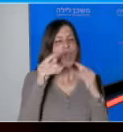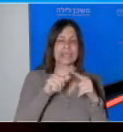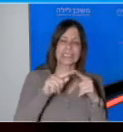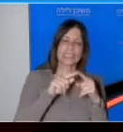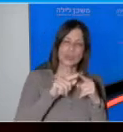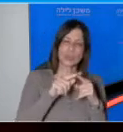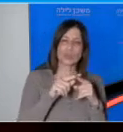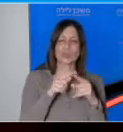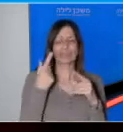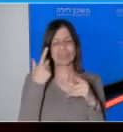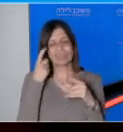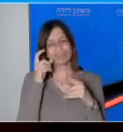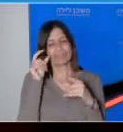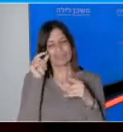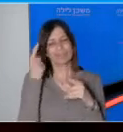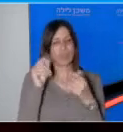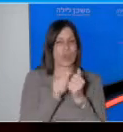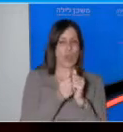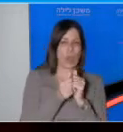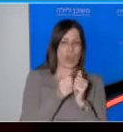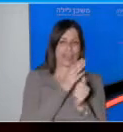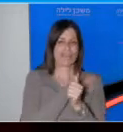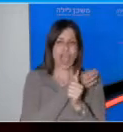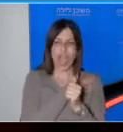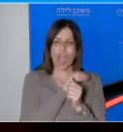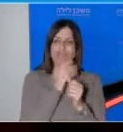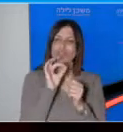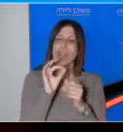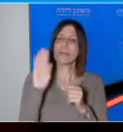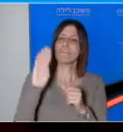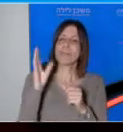קריצת עין או טפיחה על השכם של בנימין נתניהו?